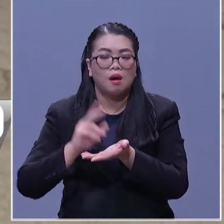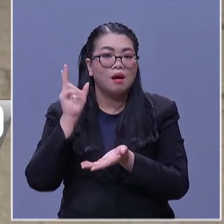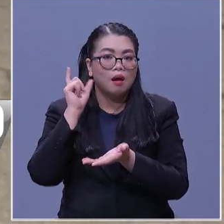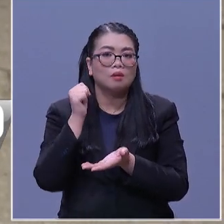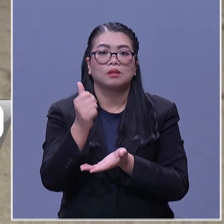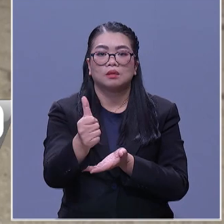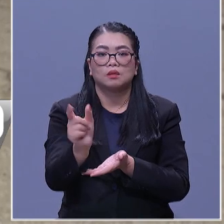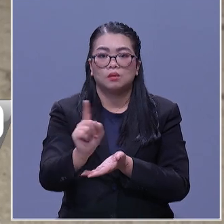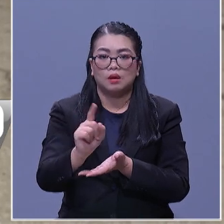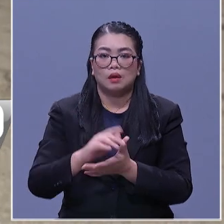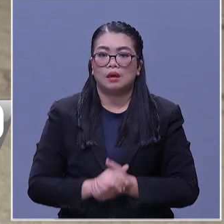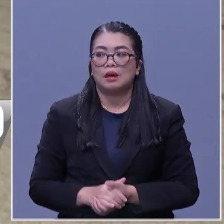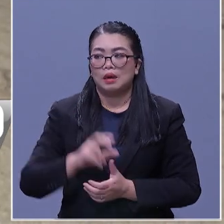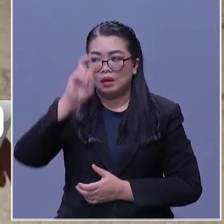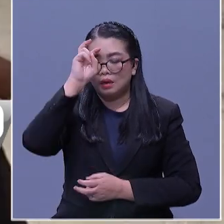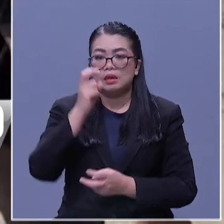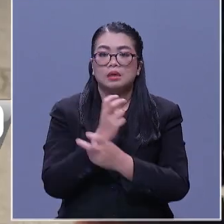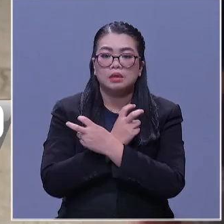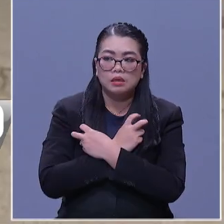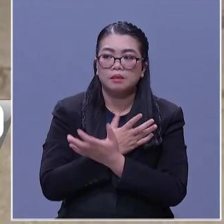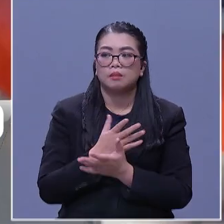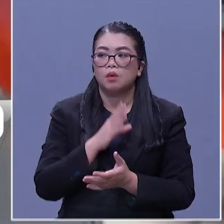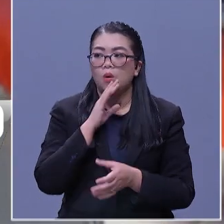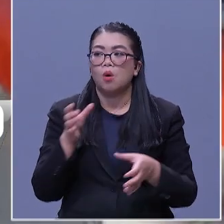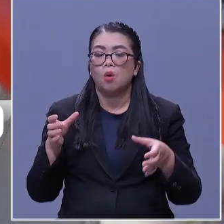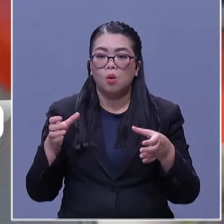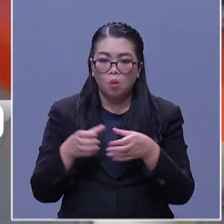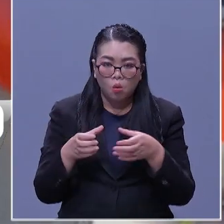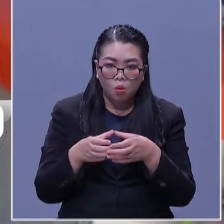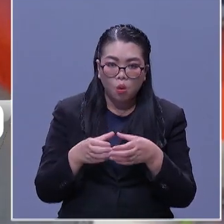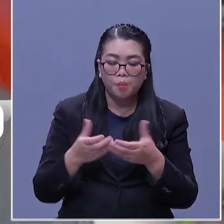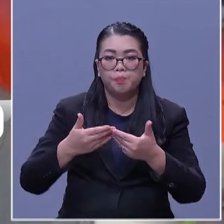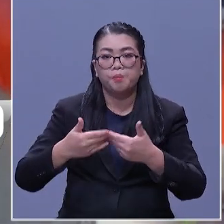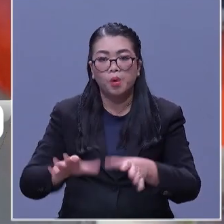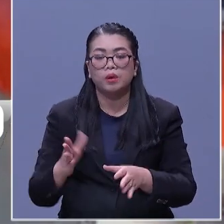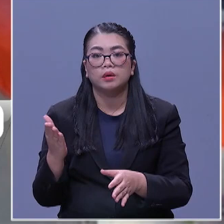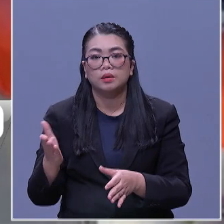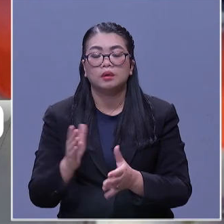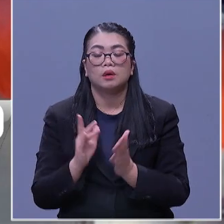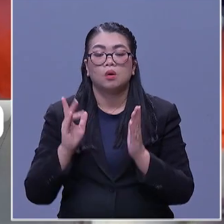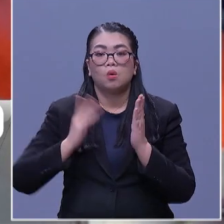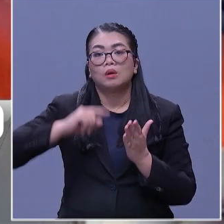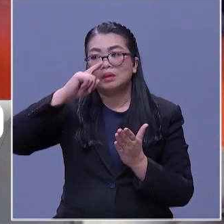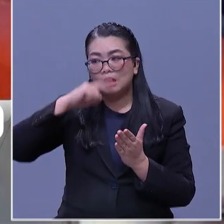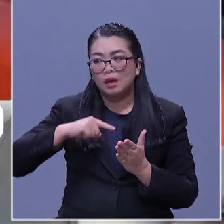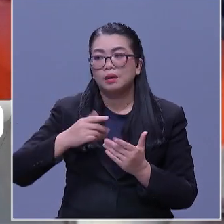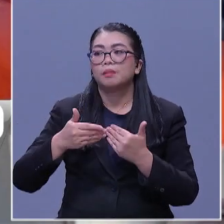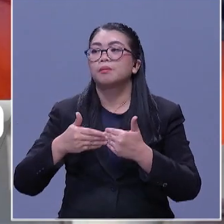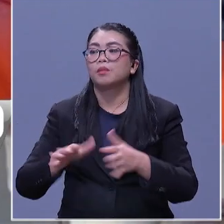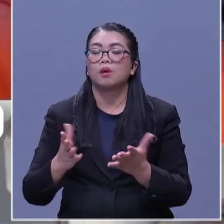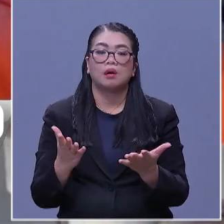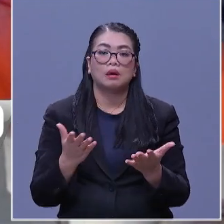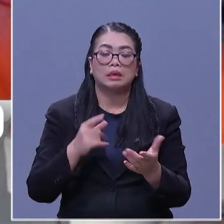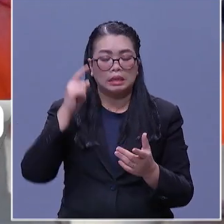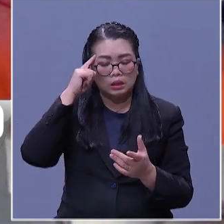ข่าวดีทางการอียิปต์เชื่อมั่นว่าหากกลุ่มฮามาสปล่อยตัวเชลยศึกชาวไทยมีความเป็นไปได้สูงนะครับว่าจะ